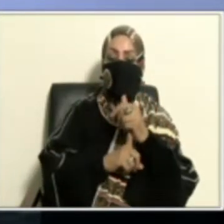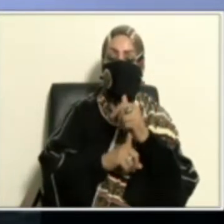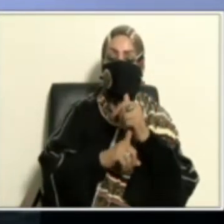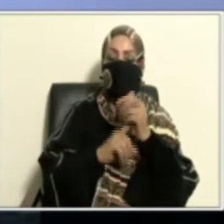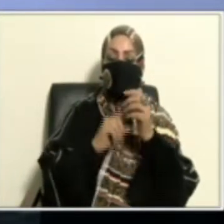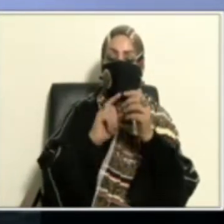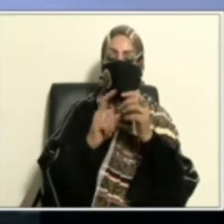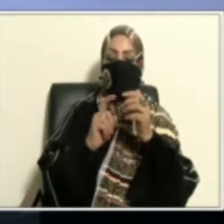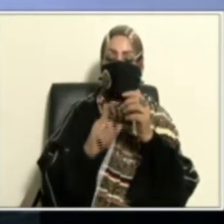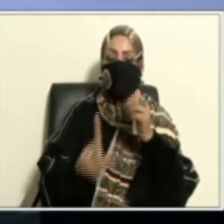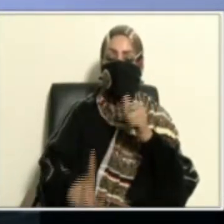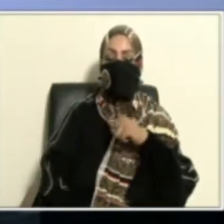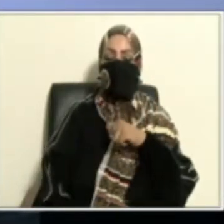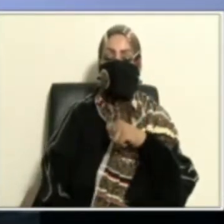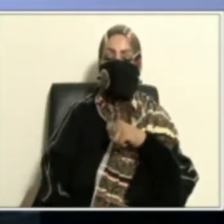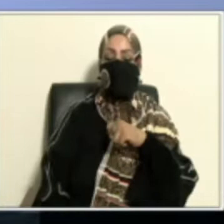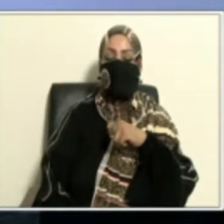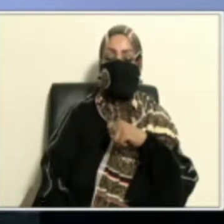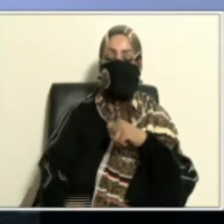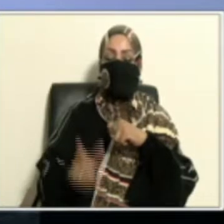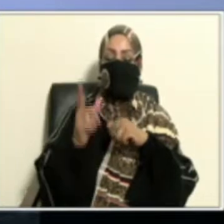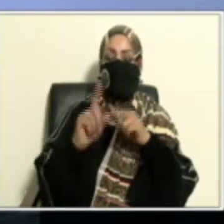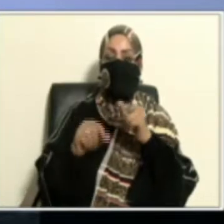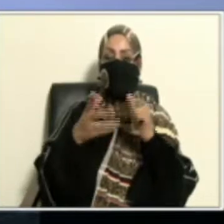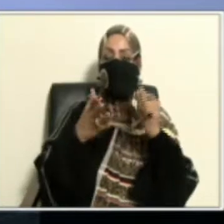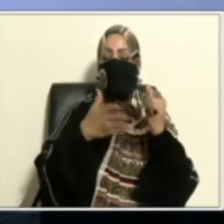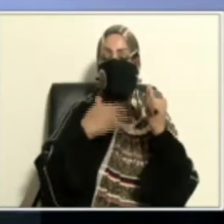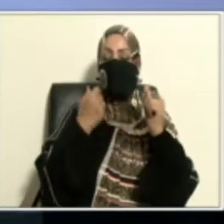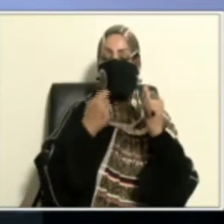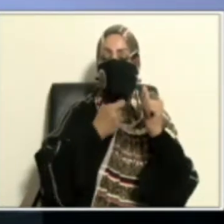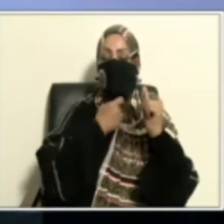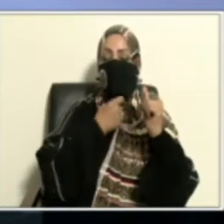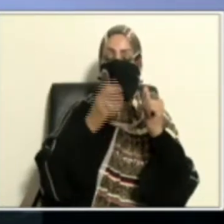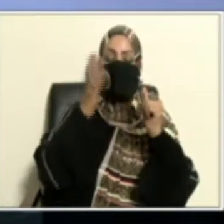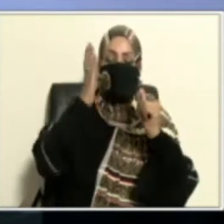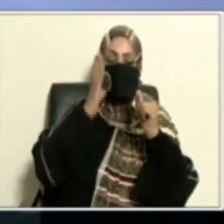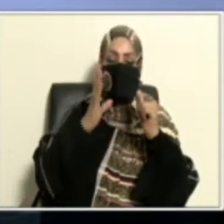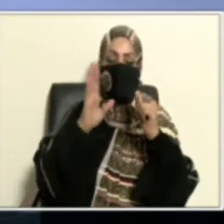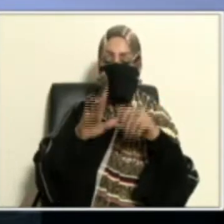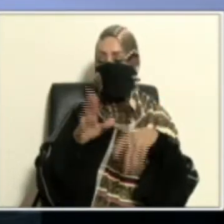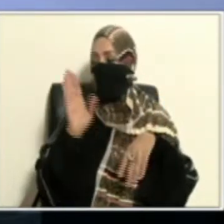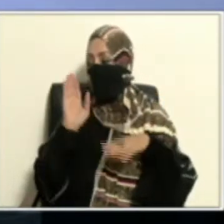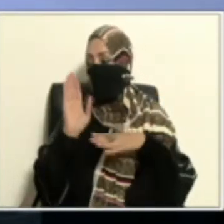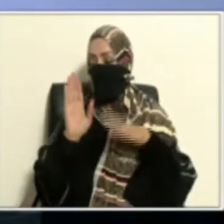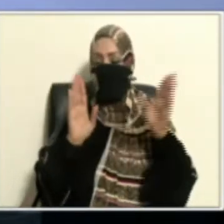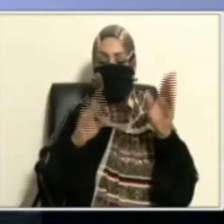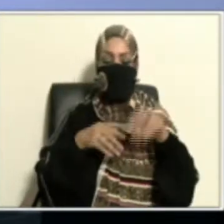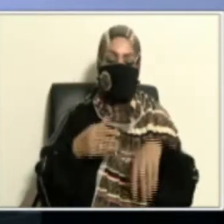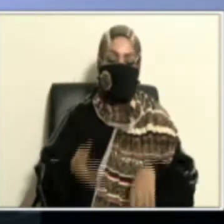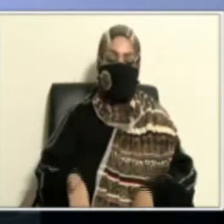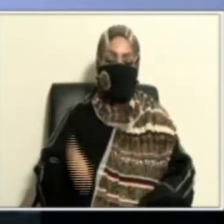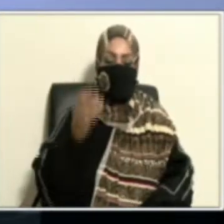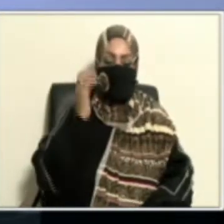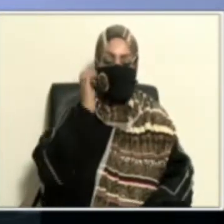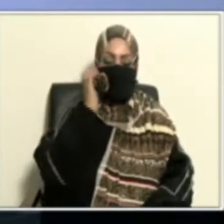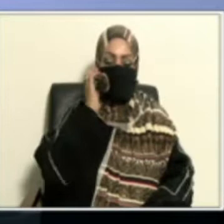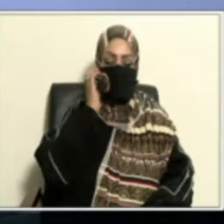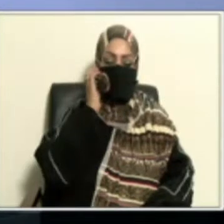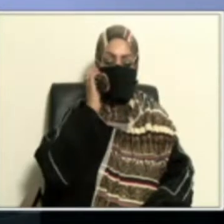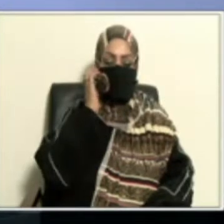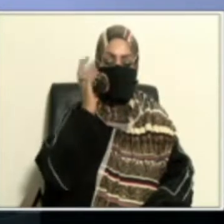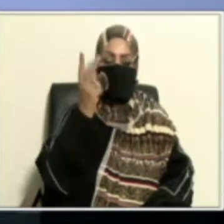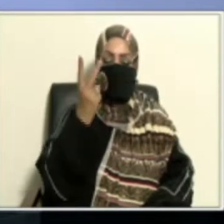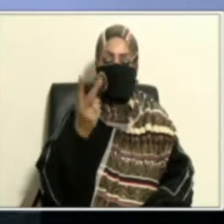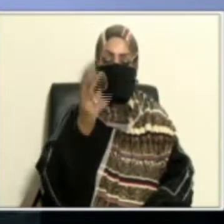ينوض يوقف ويصلي ركعتين؟ نعم. إيه. يوقف ويصلي ركعتين ولا يسلم ويصلي